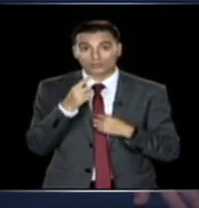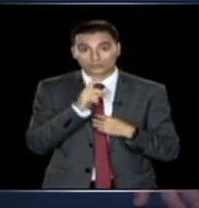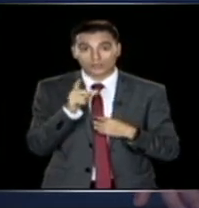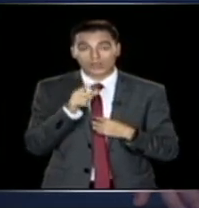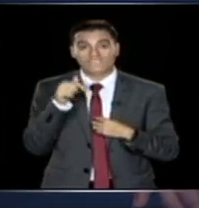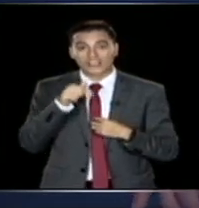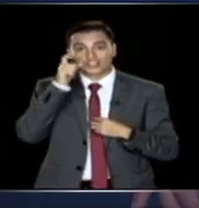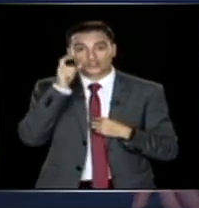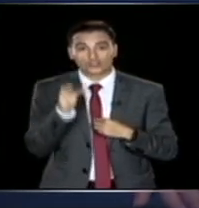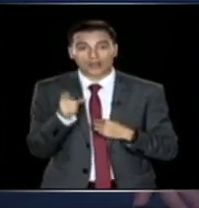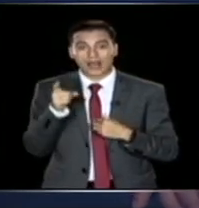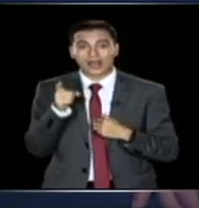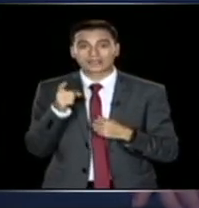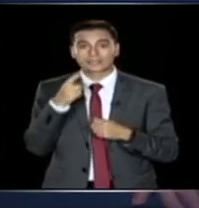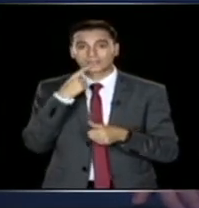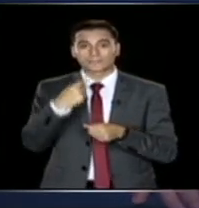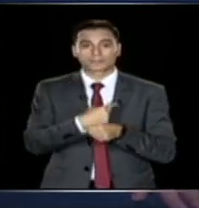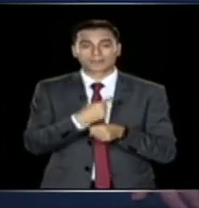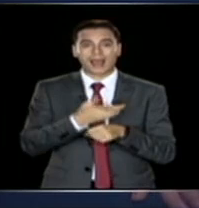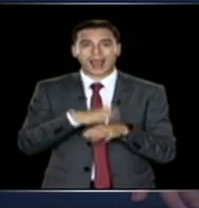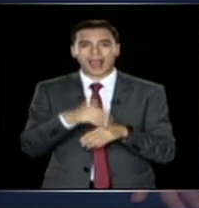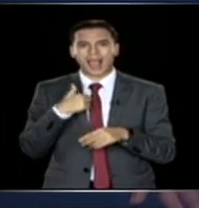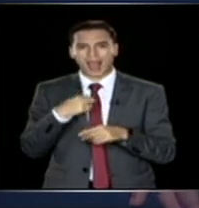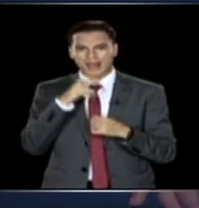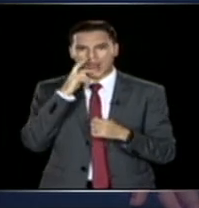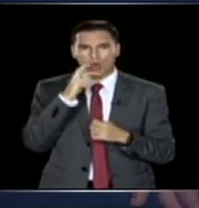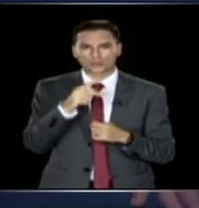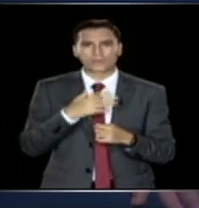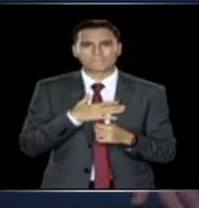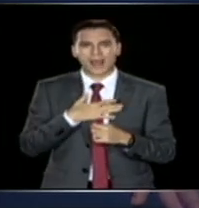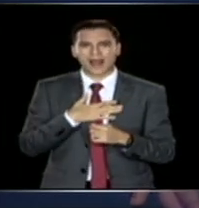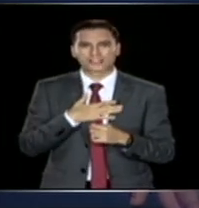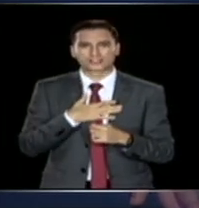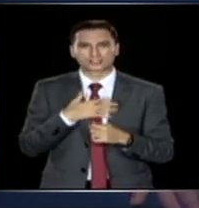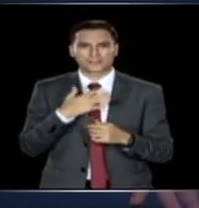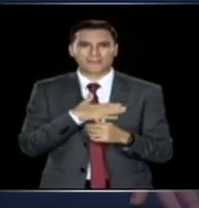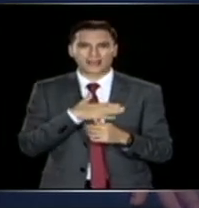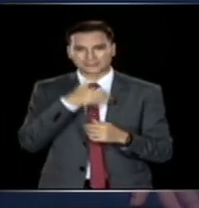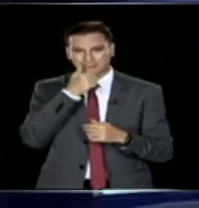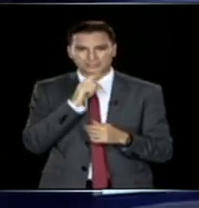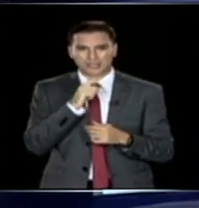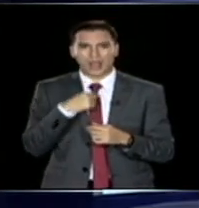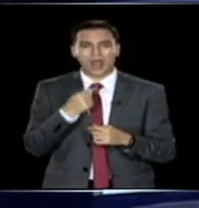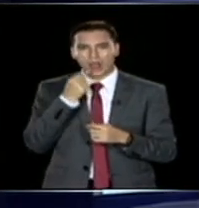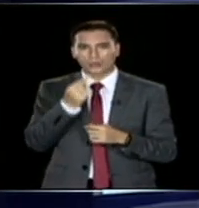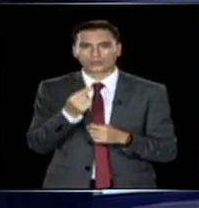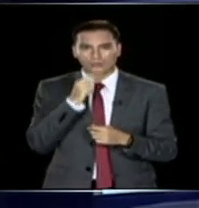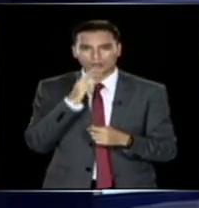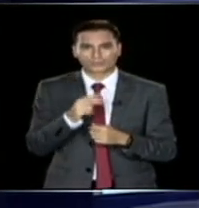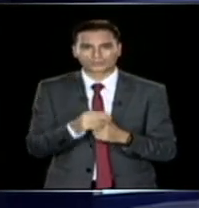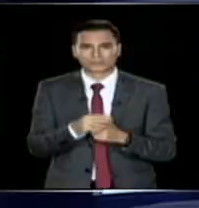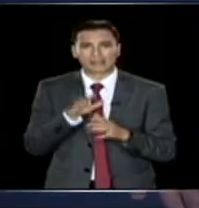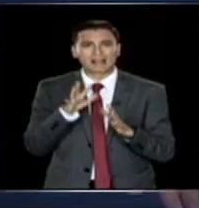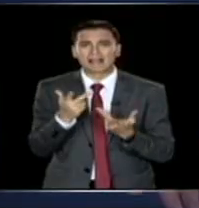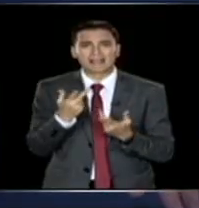اللي في واحد فيها كان بيتنمر عليا، واحده بتقول لي معلش بتزعليلي. اتفضلي. ليه